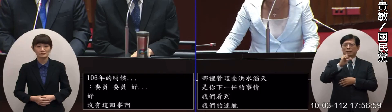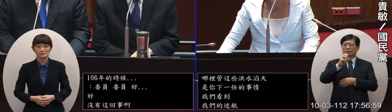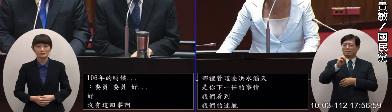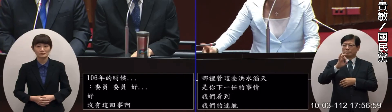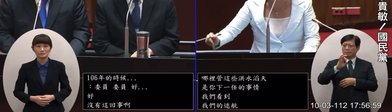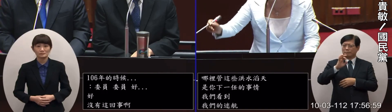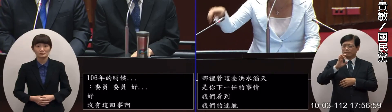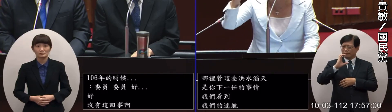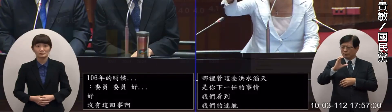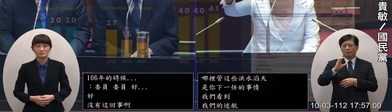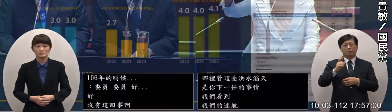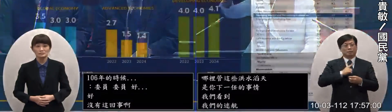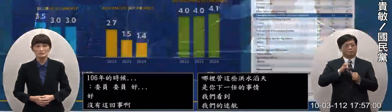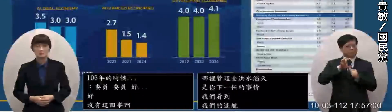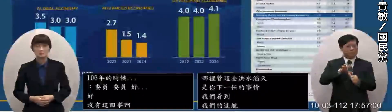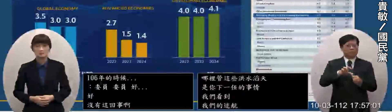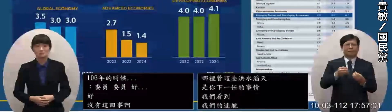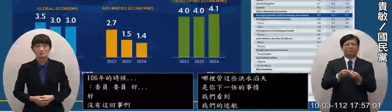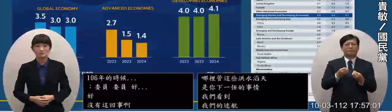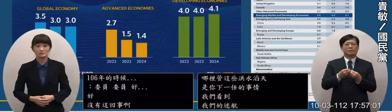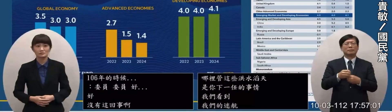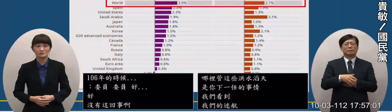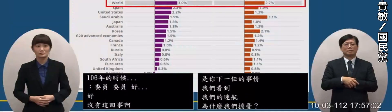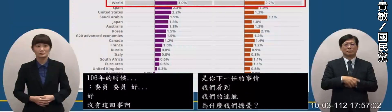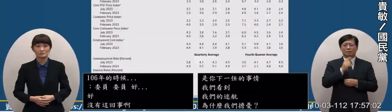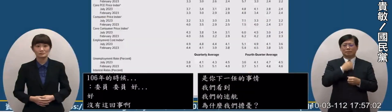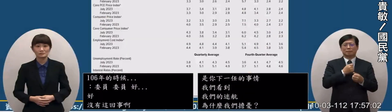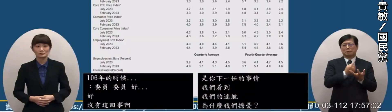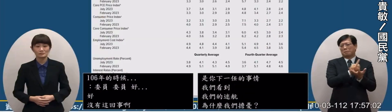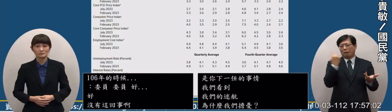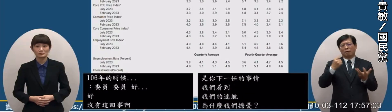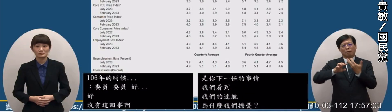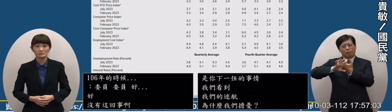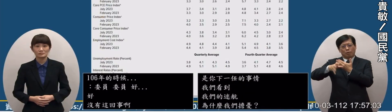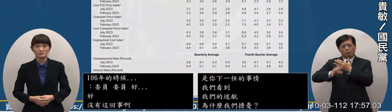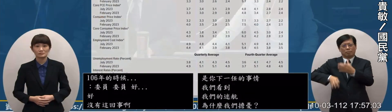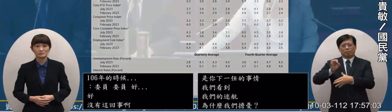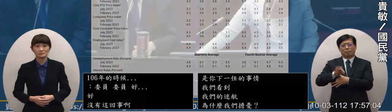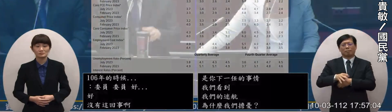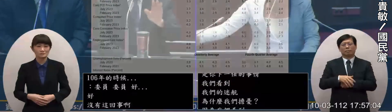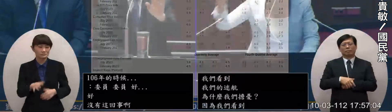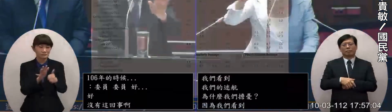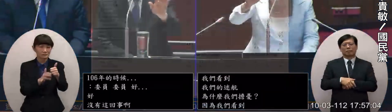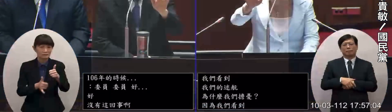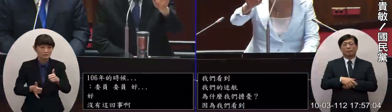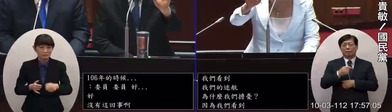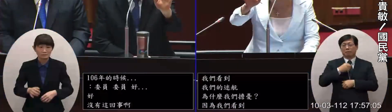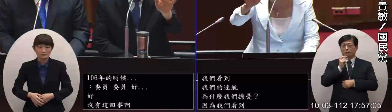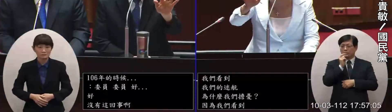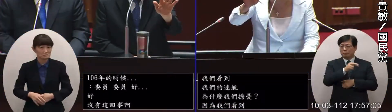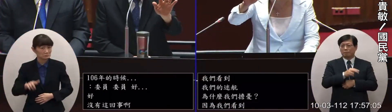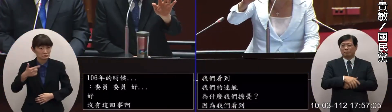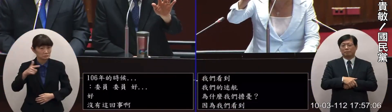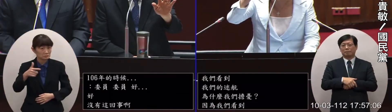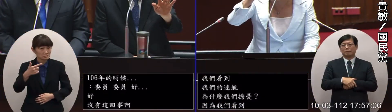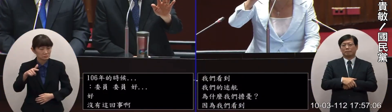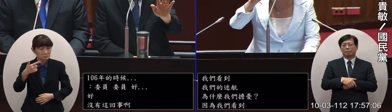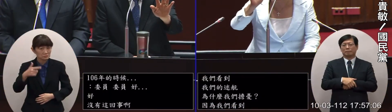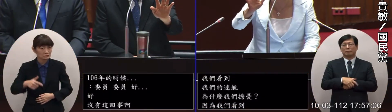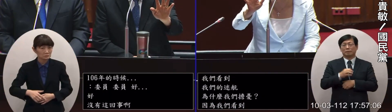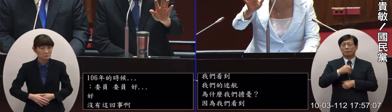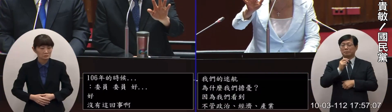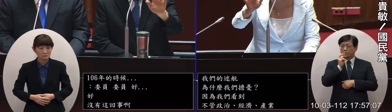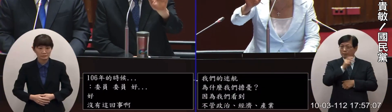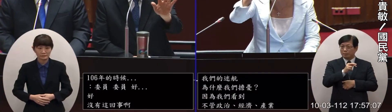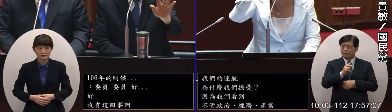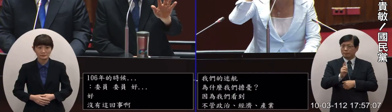呢？他被迫要背离家乡到国外去投资。 委员， 我们看到的是，我们